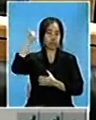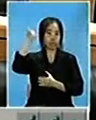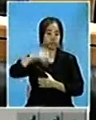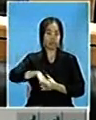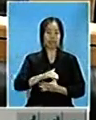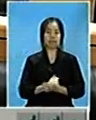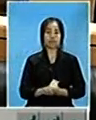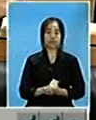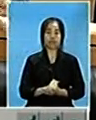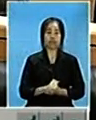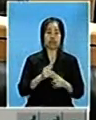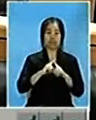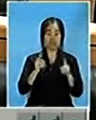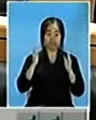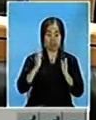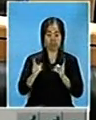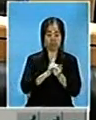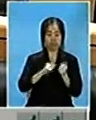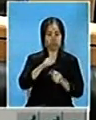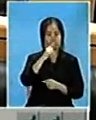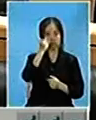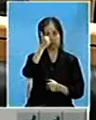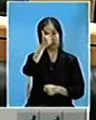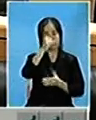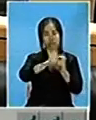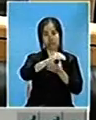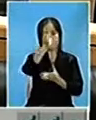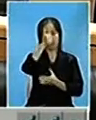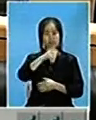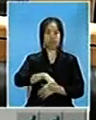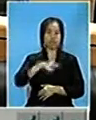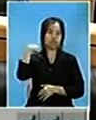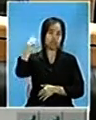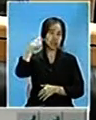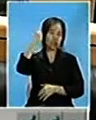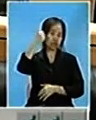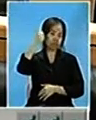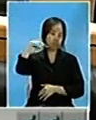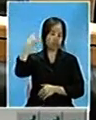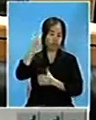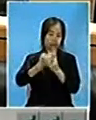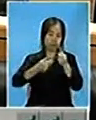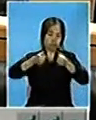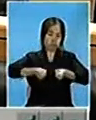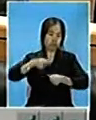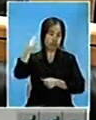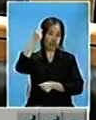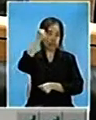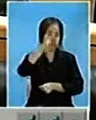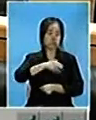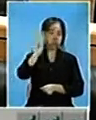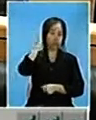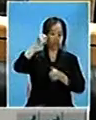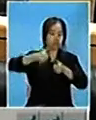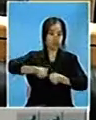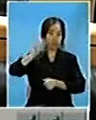ไม่ได้แต่คนในสังคมนั้นบอกว่ามันน่าจะแต่งงานก็ได้ผู้หญิงก็ควรอนุญาตแต่งงานกับผู้หญิงได้จดทะเบียนกับผู้หญิงได้ผู้ชายก็ควรจะจดทะเบียนกับผู้